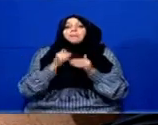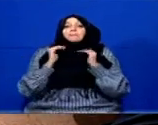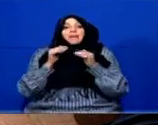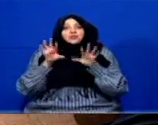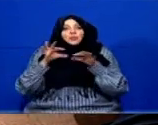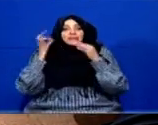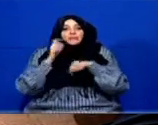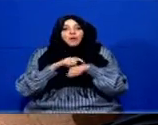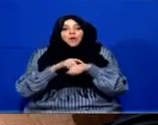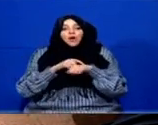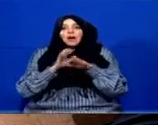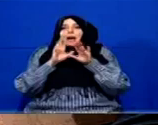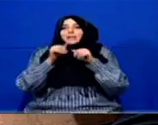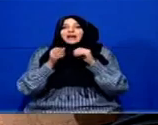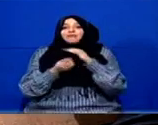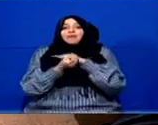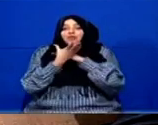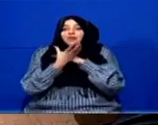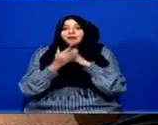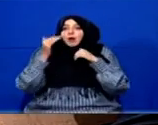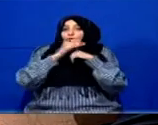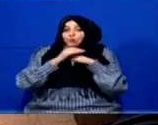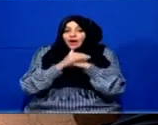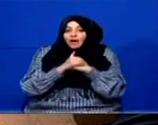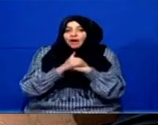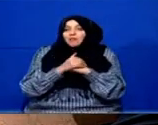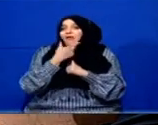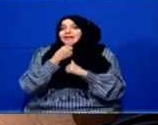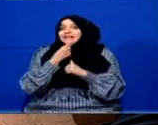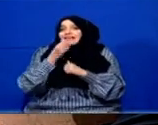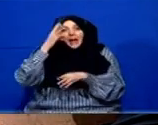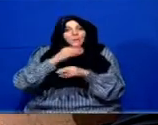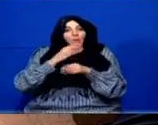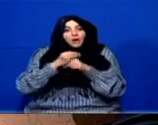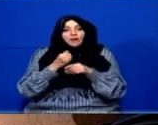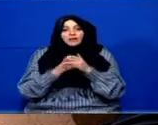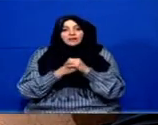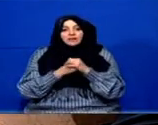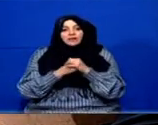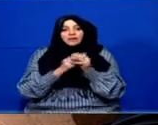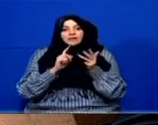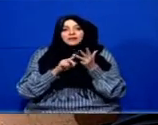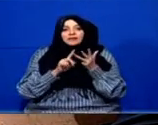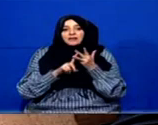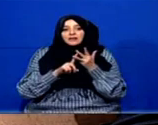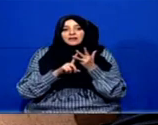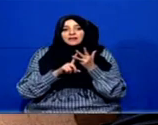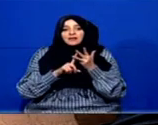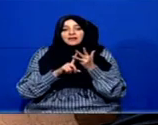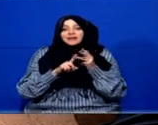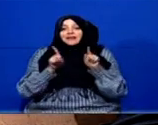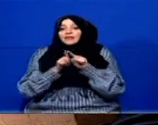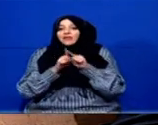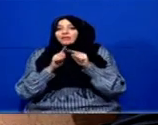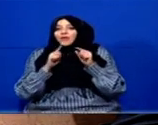الفجر بالليل همم الاوقات التي ترسخ فيها الحفظ الامر الرابع المتشابهات